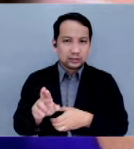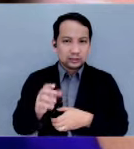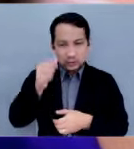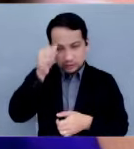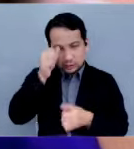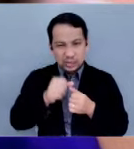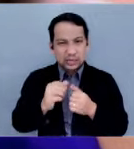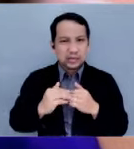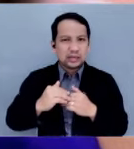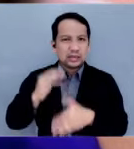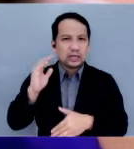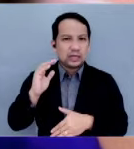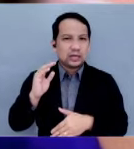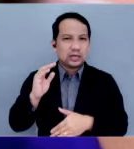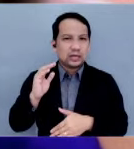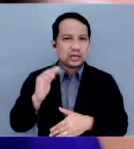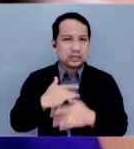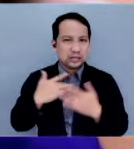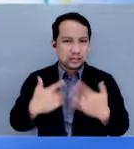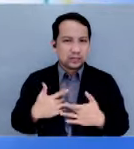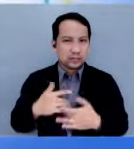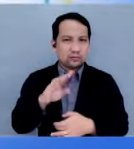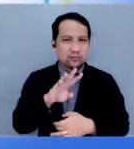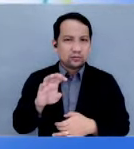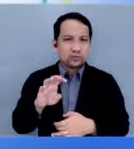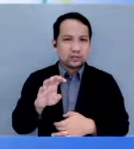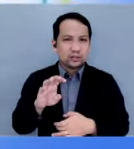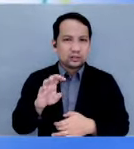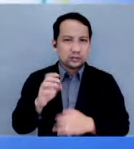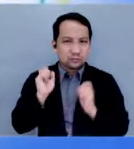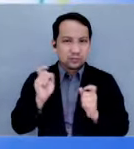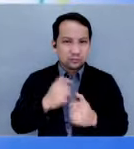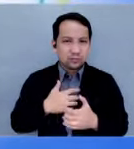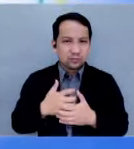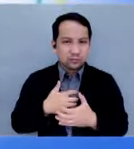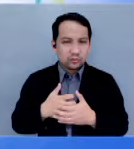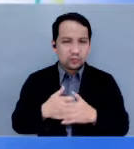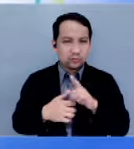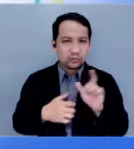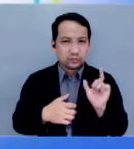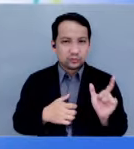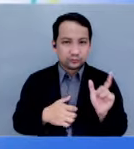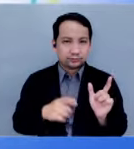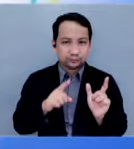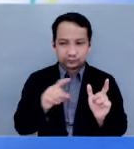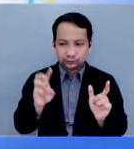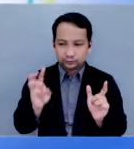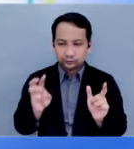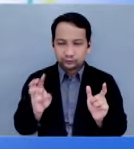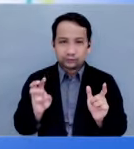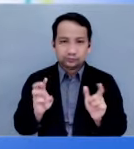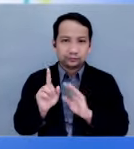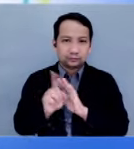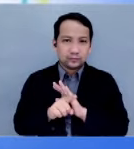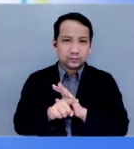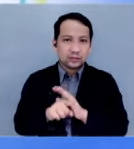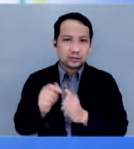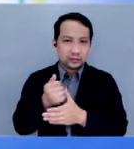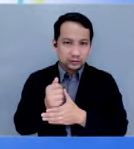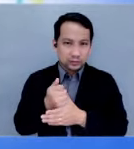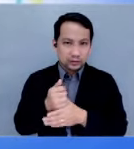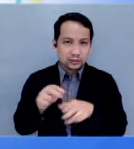yung heart rate niya ng 400 plus. 120 to 160 beats per minute lamang ang average na normal